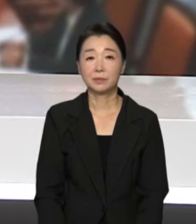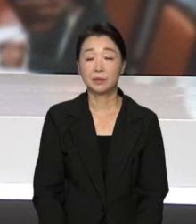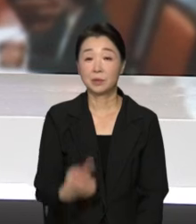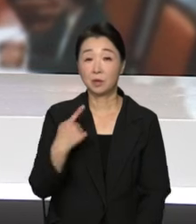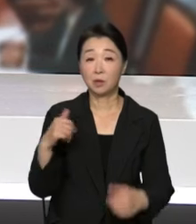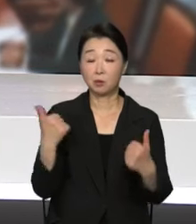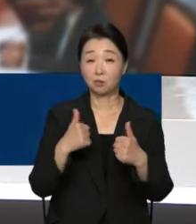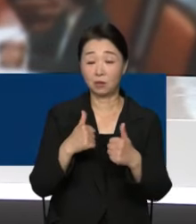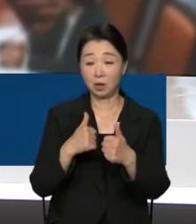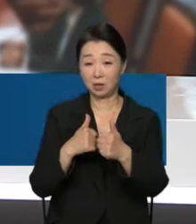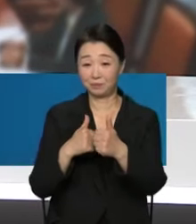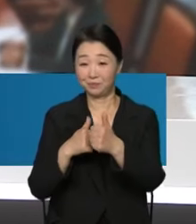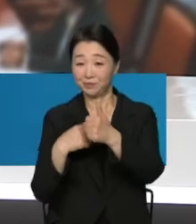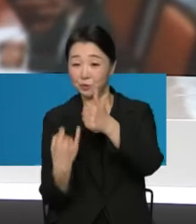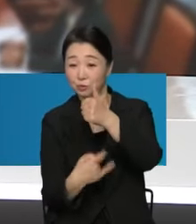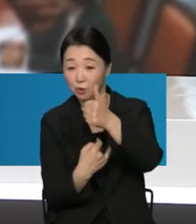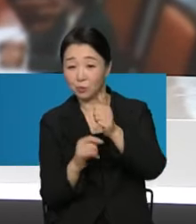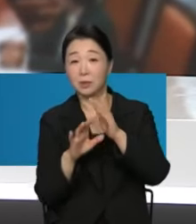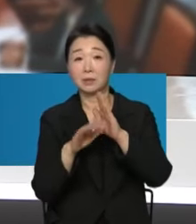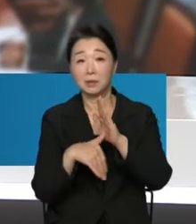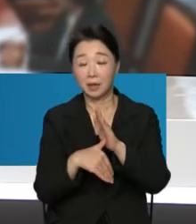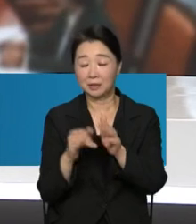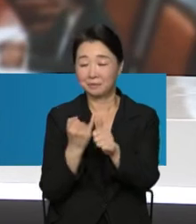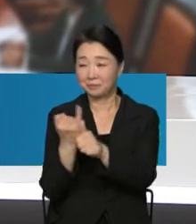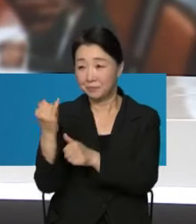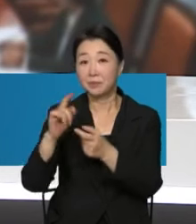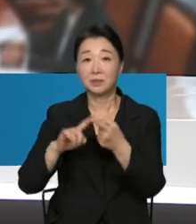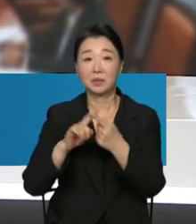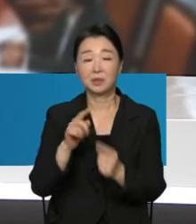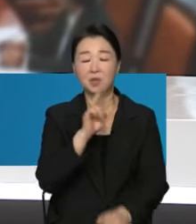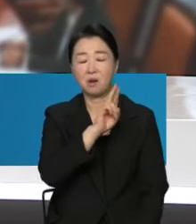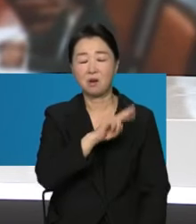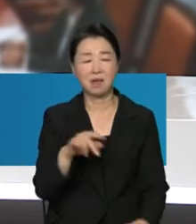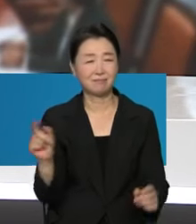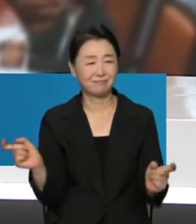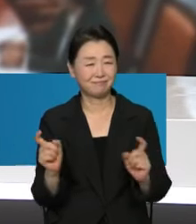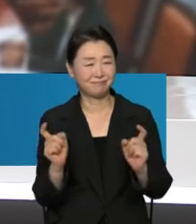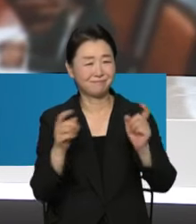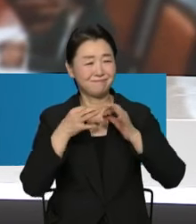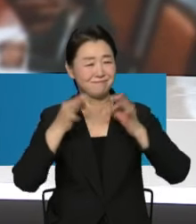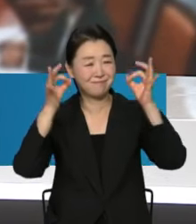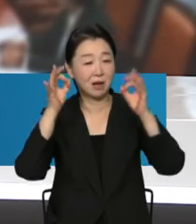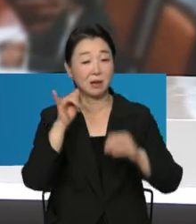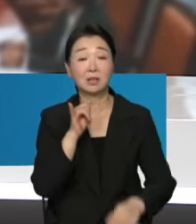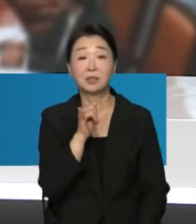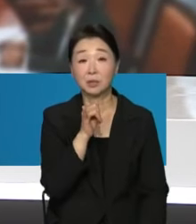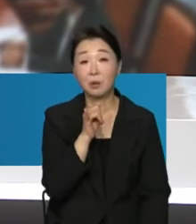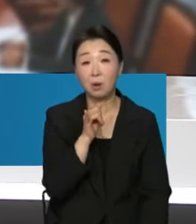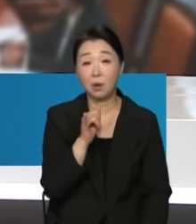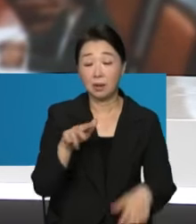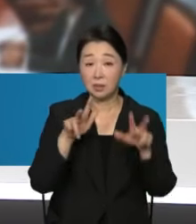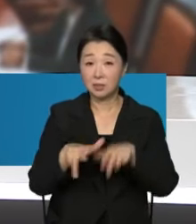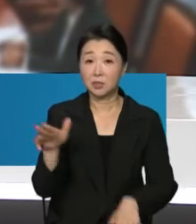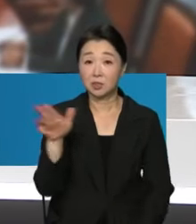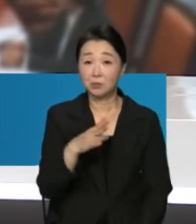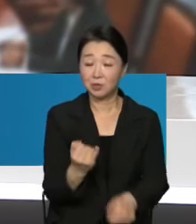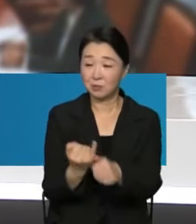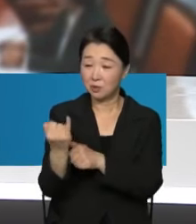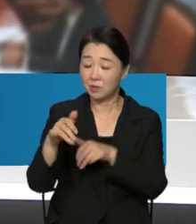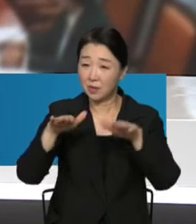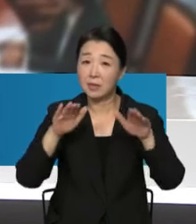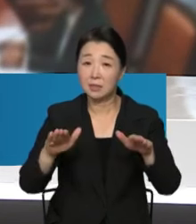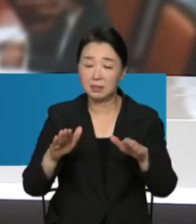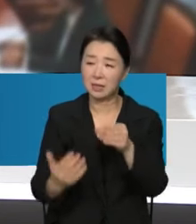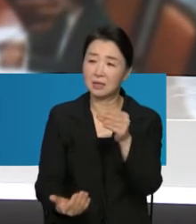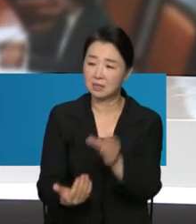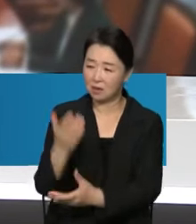어제 국회 운영위에선 김건희 여사를 놓고 여야 간 거친 고성이 오갔습니다. 민주당은 지금부터는 김 여사가 더 이상